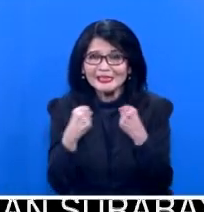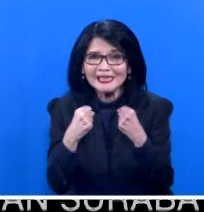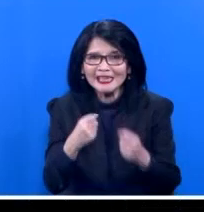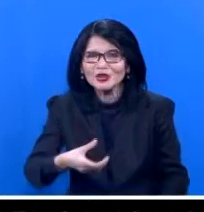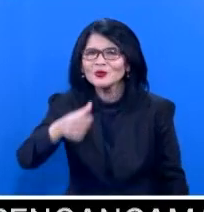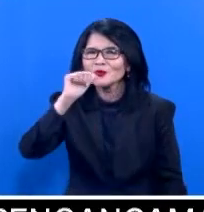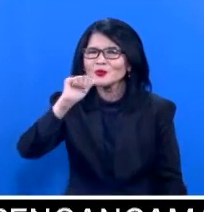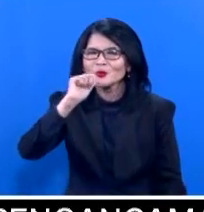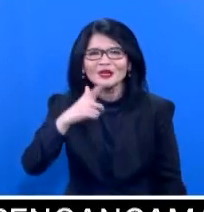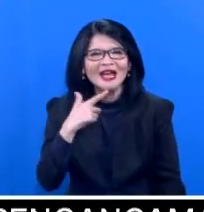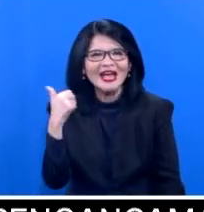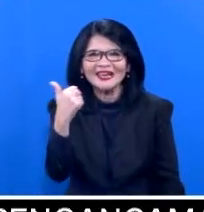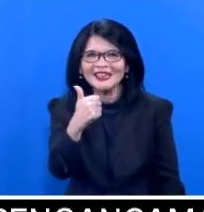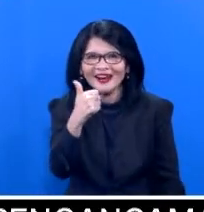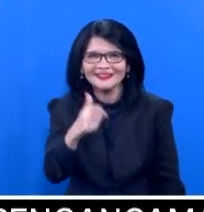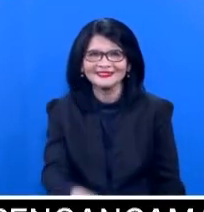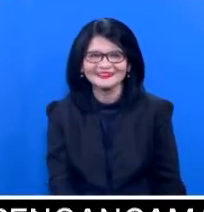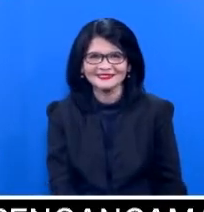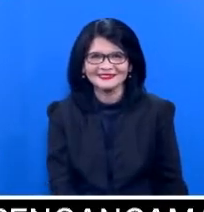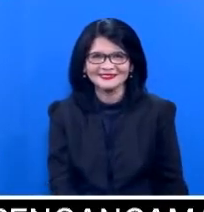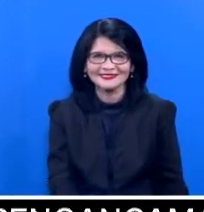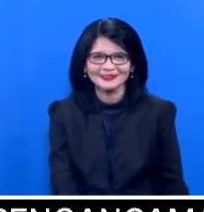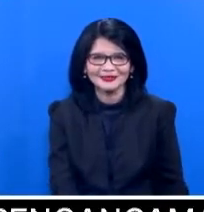lebih nikmat.